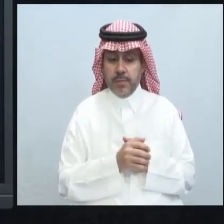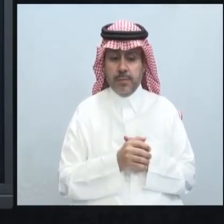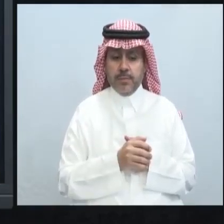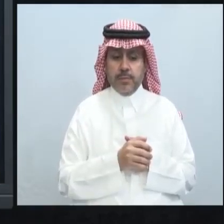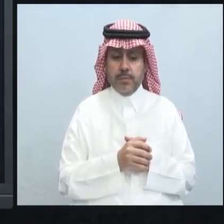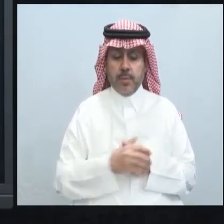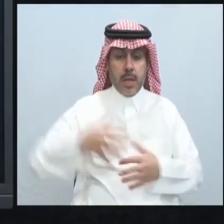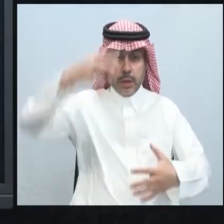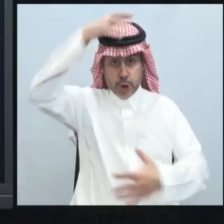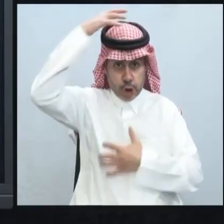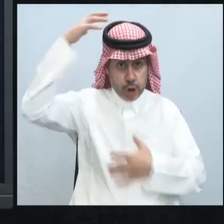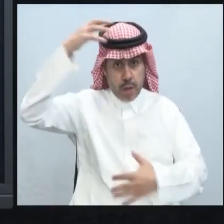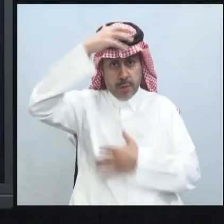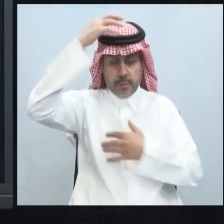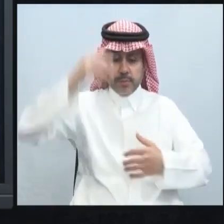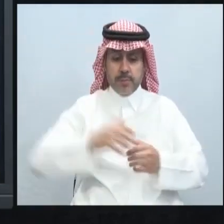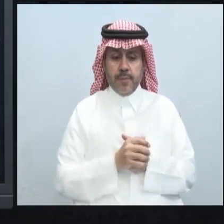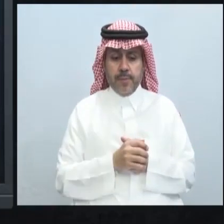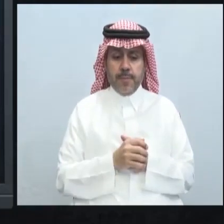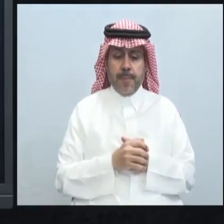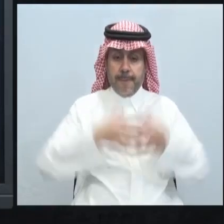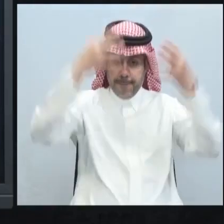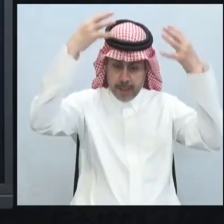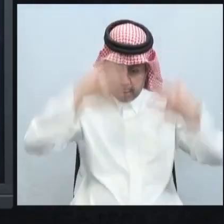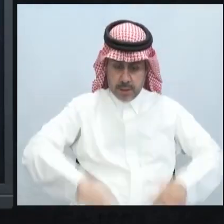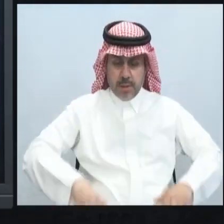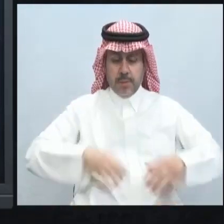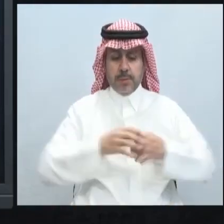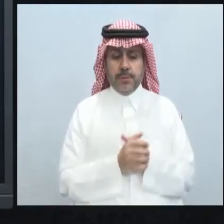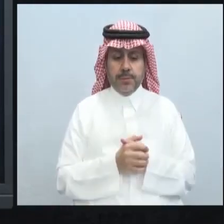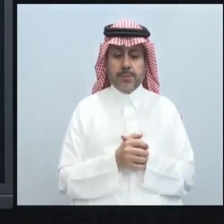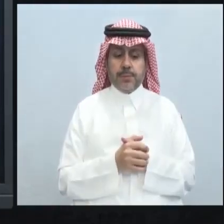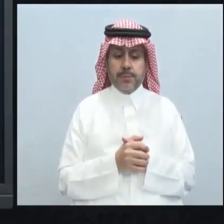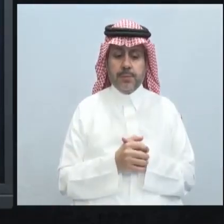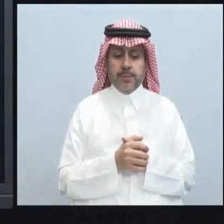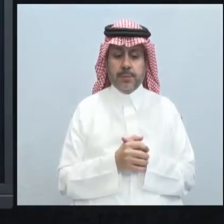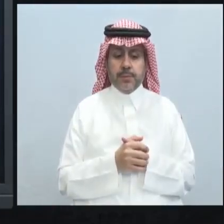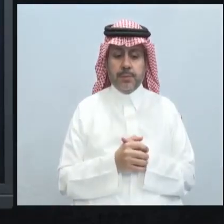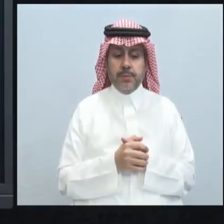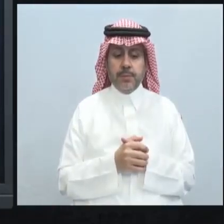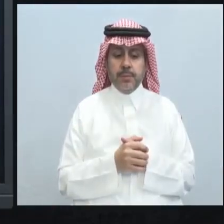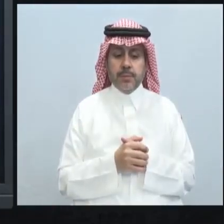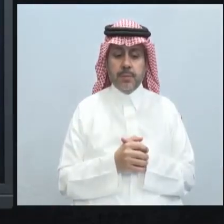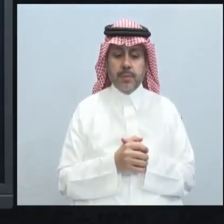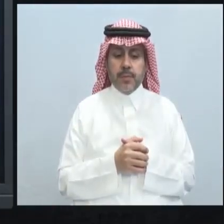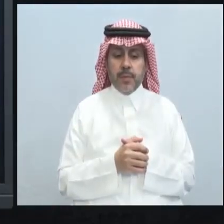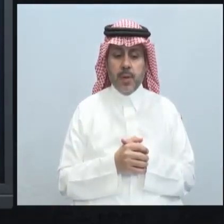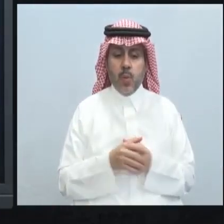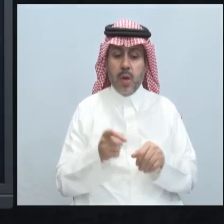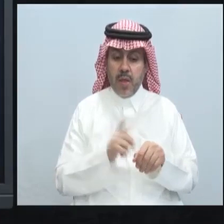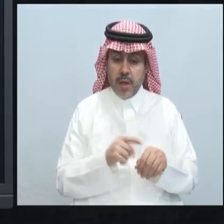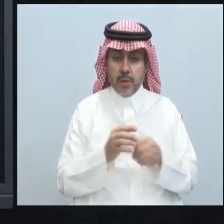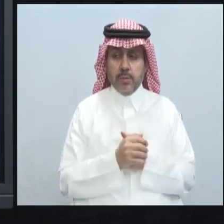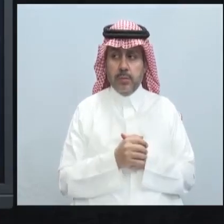ماذا بالاغتال اي بغسل الجسم كاملا بالماء وكذلك يا